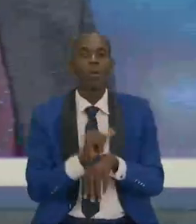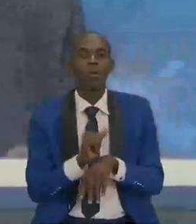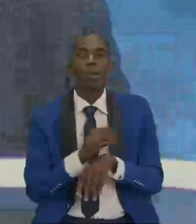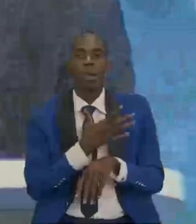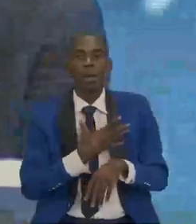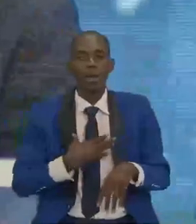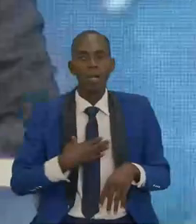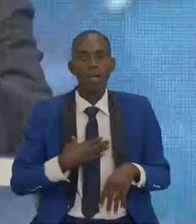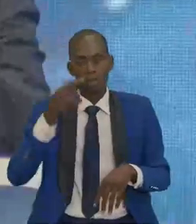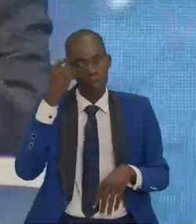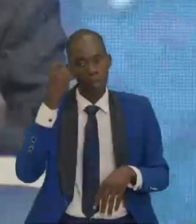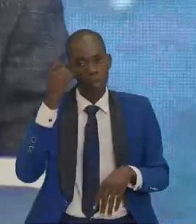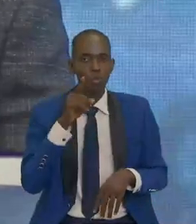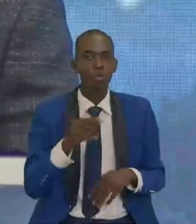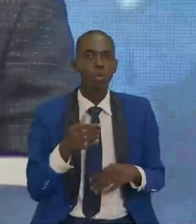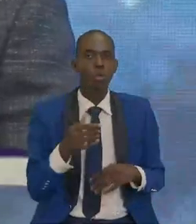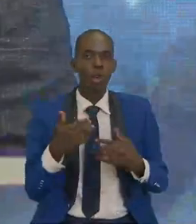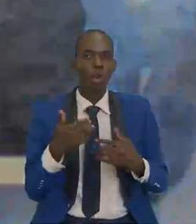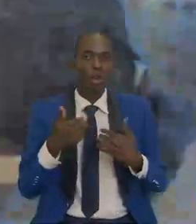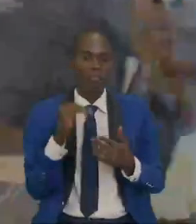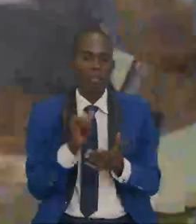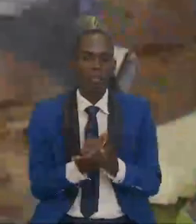Vous soupirez après le miracle.